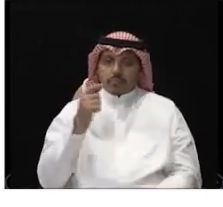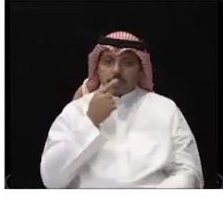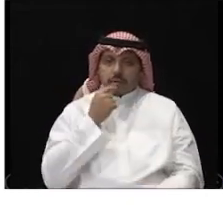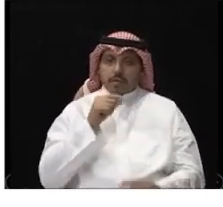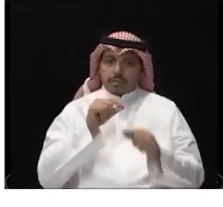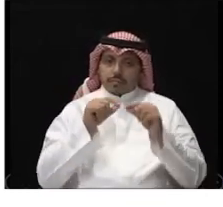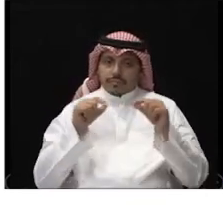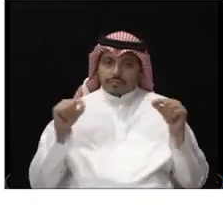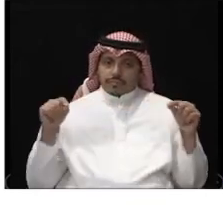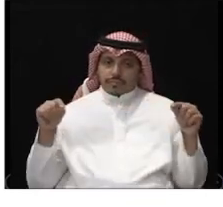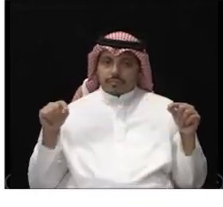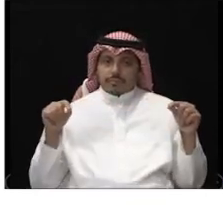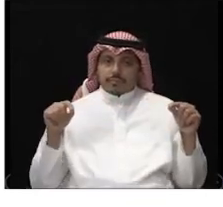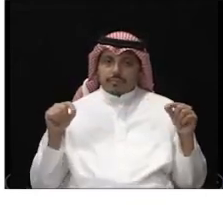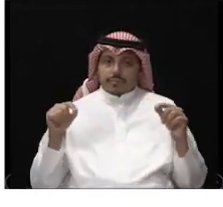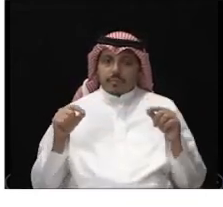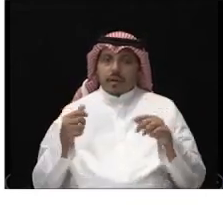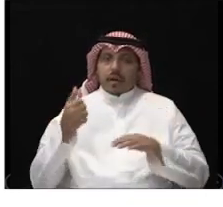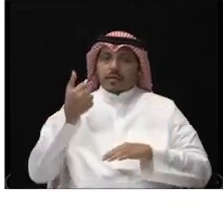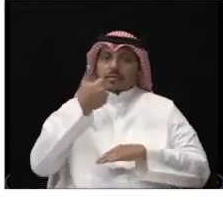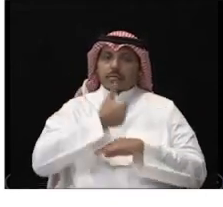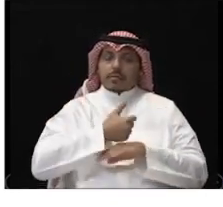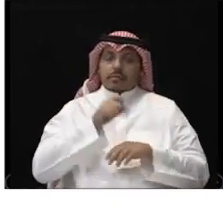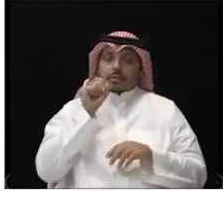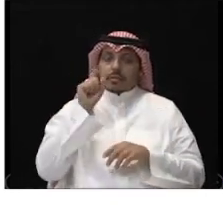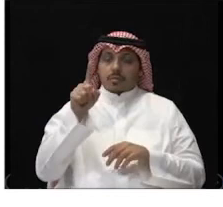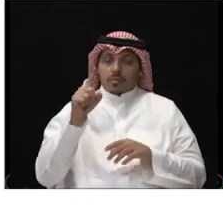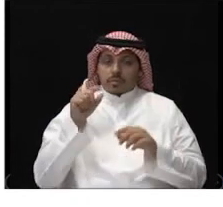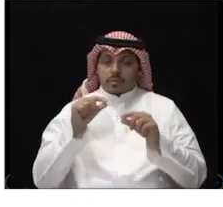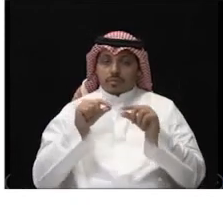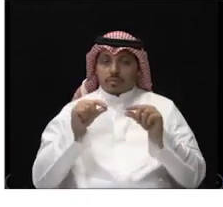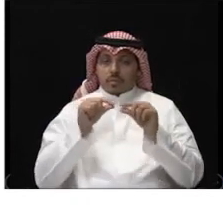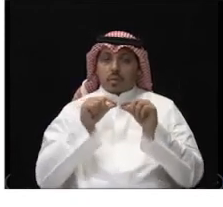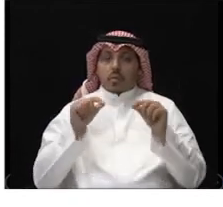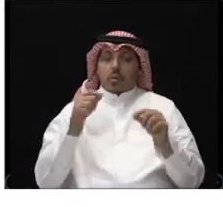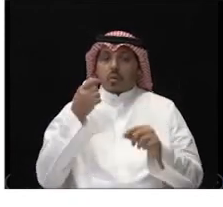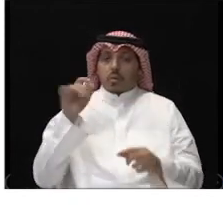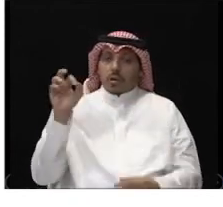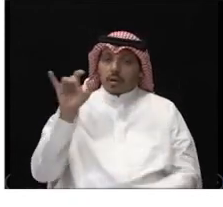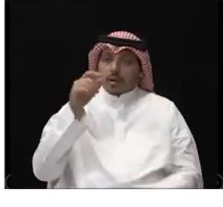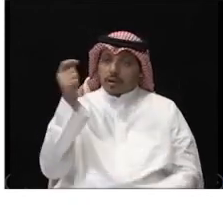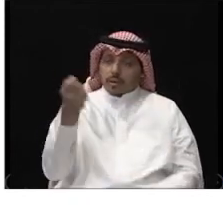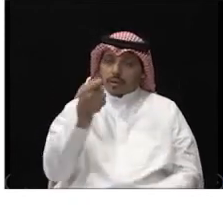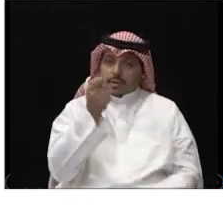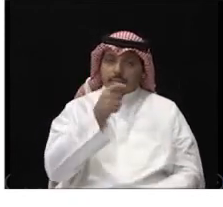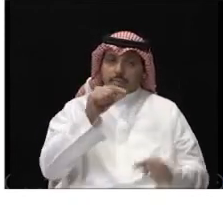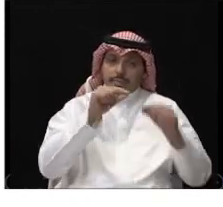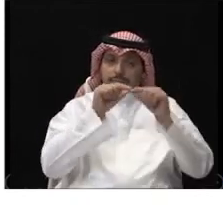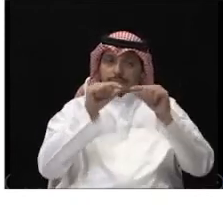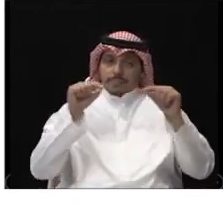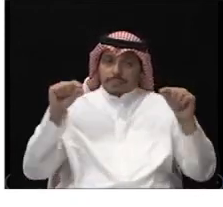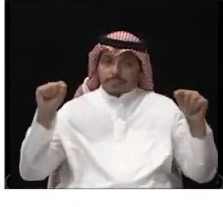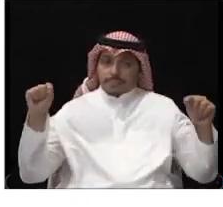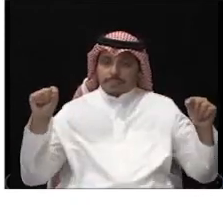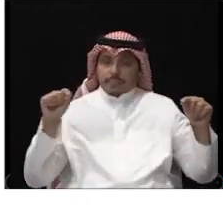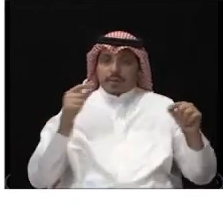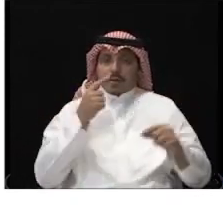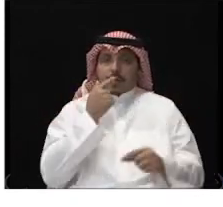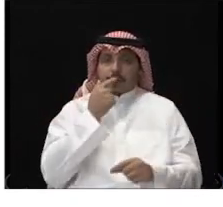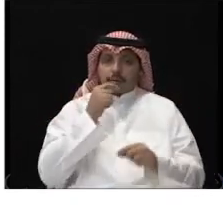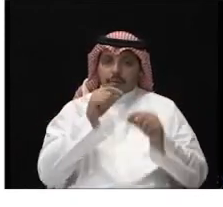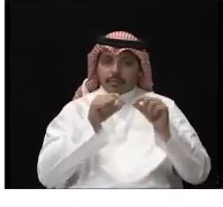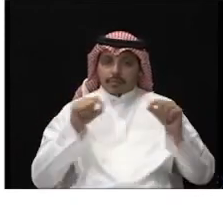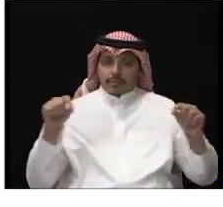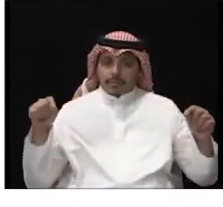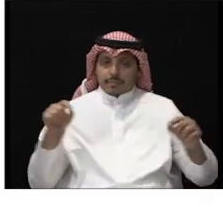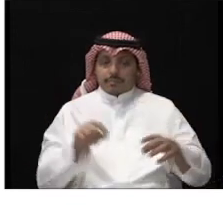بأنه الحامل الرئيسي للحرف، كل الحروف تكتبها أول ما تكتبها على الخط